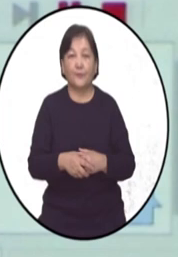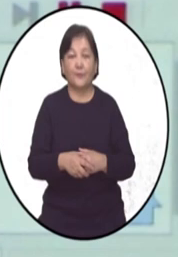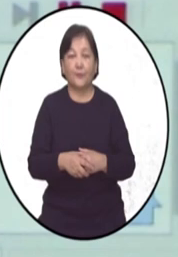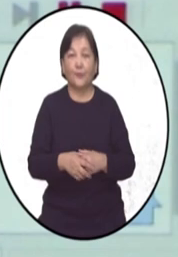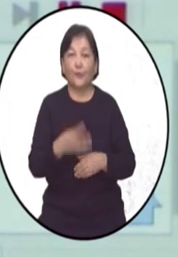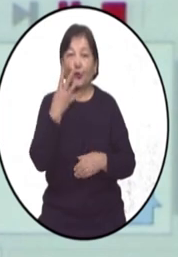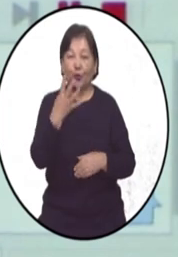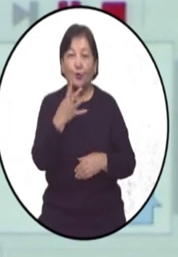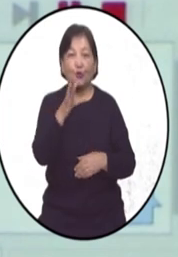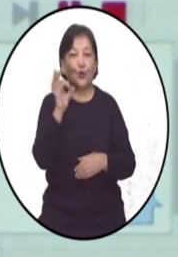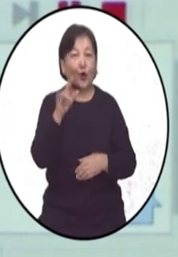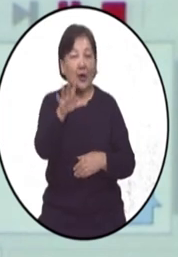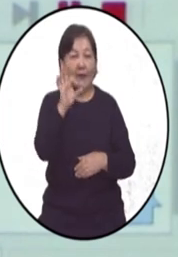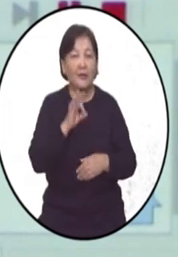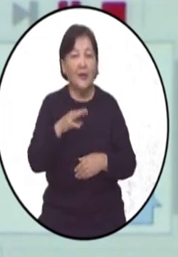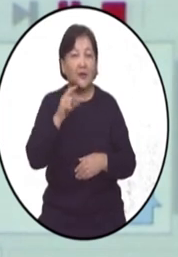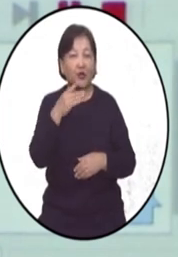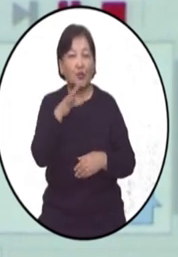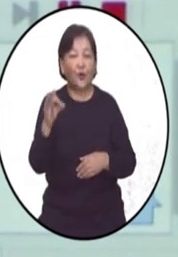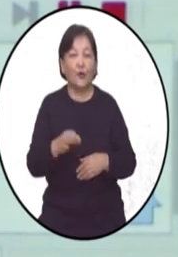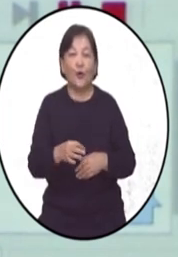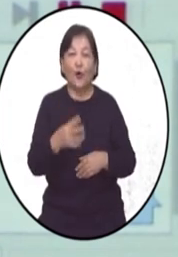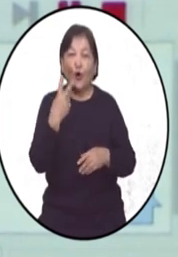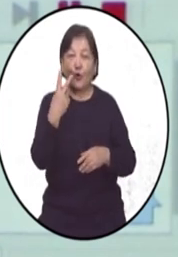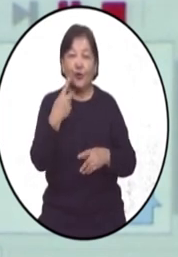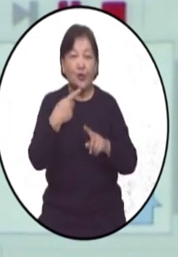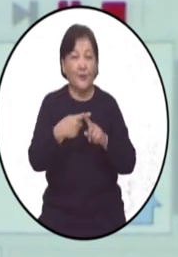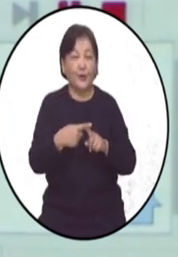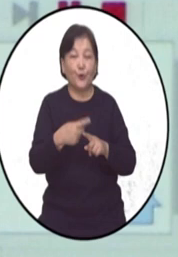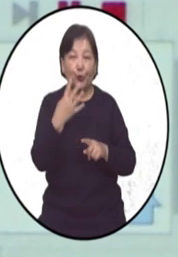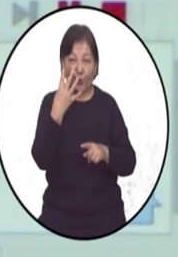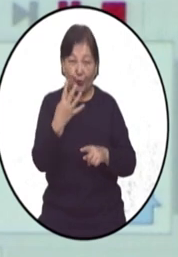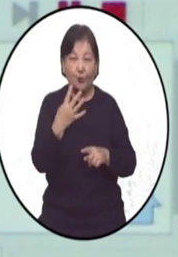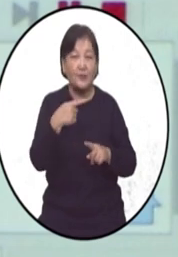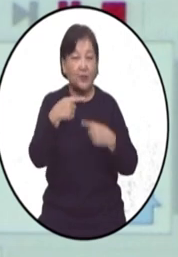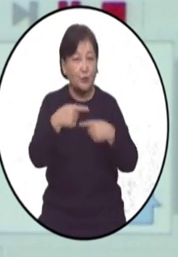Дөрөв гэсэн тоо ортлох тэгш тоонуудын нийлбэрхээр 2 дээр 4 нэмээ 6 гэсэн хариу гарах хэвээр.